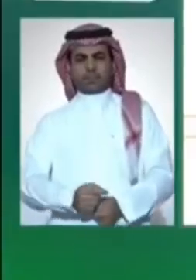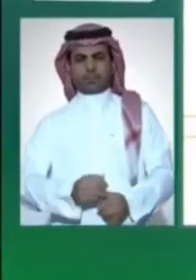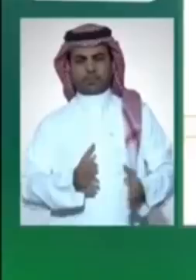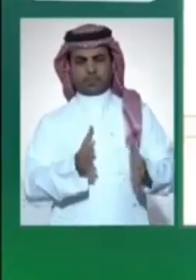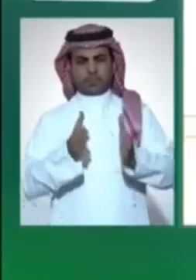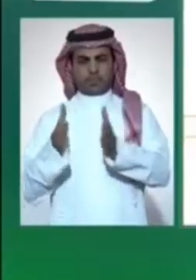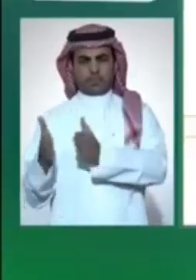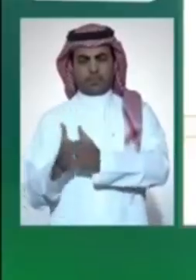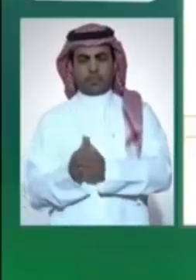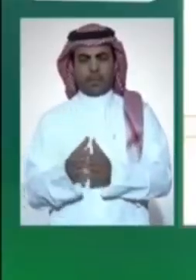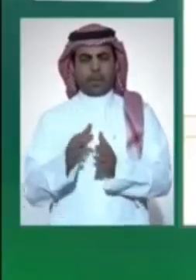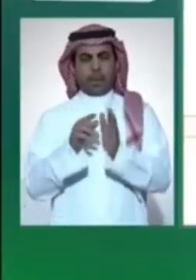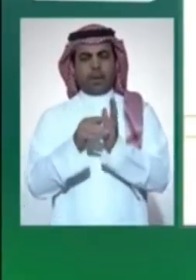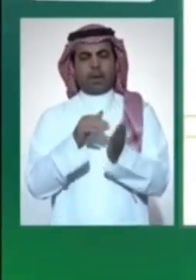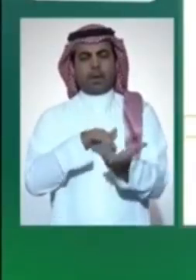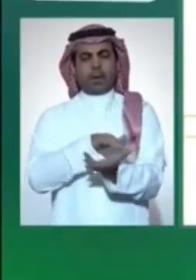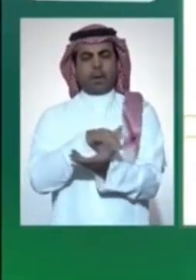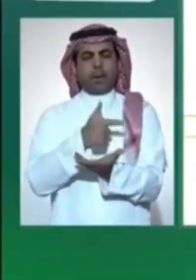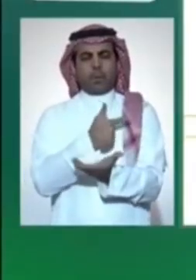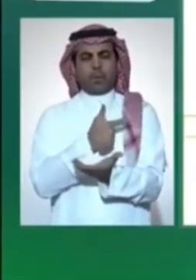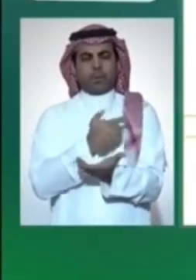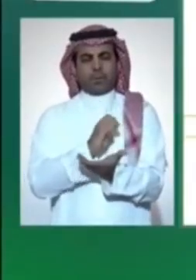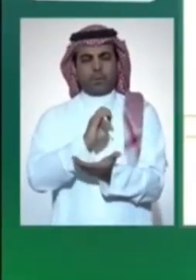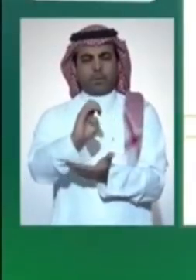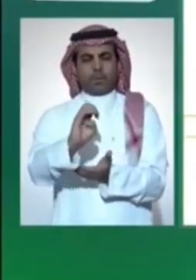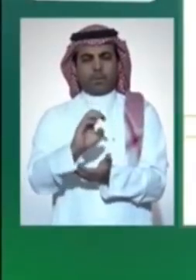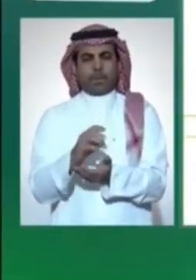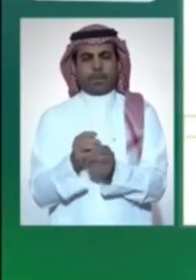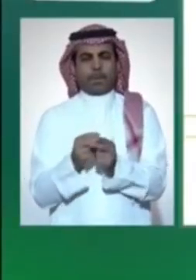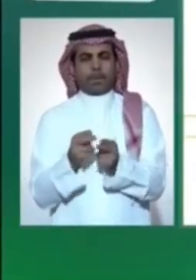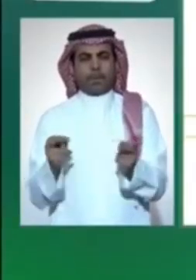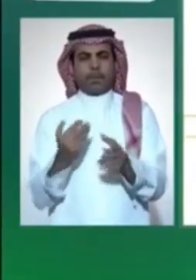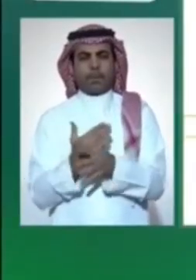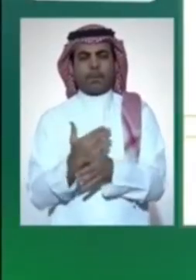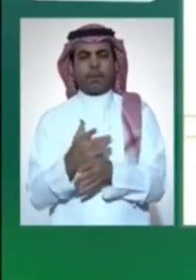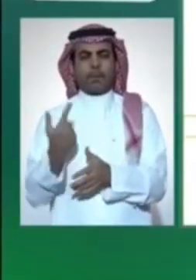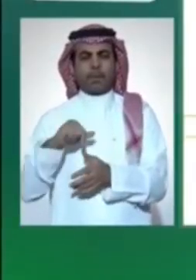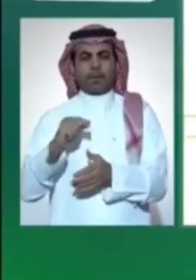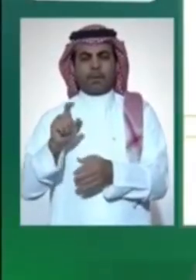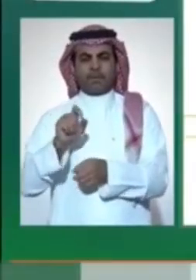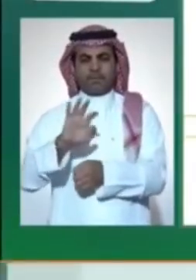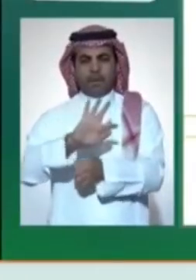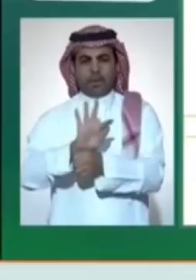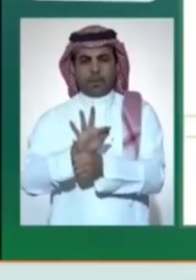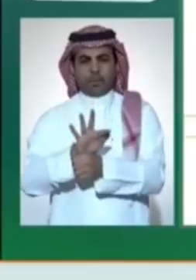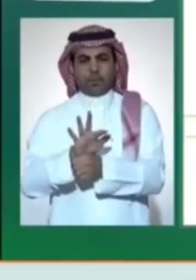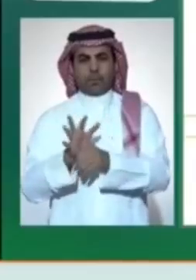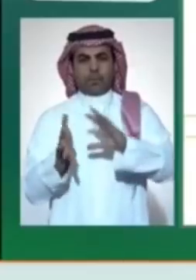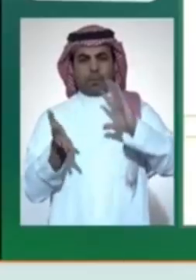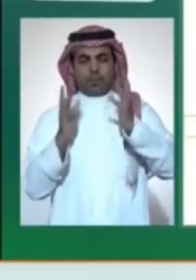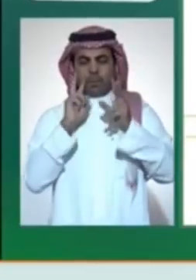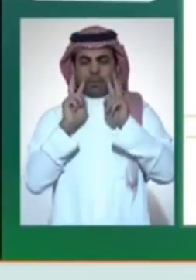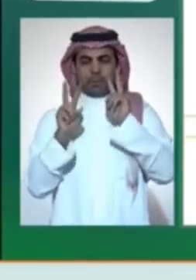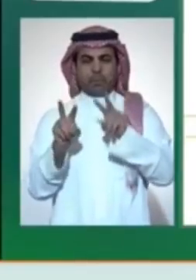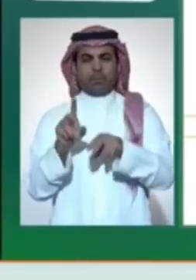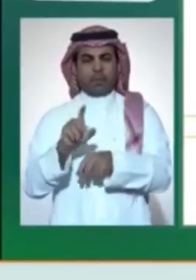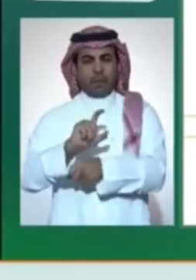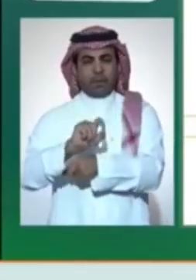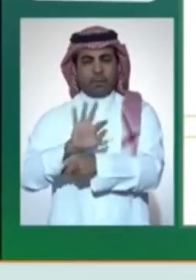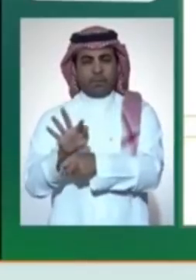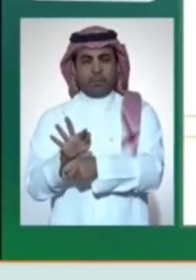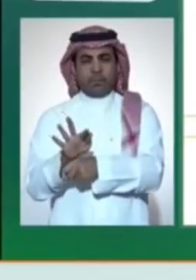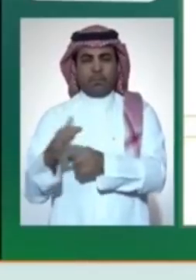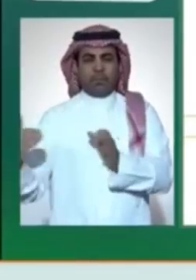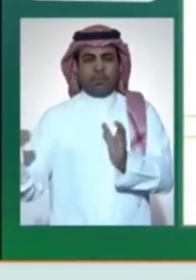بشكل عام الجوائح أو الأوبئة من هذا النوع خاصة الفيروسية منها تنتهي